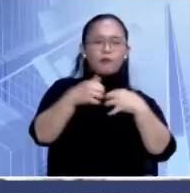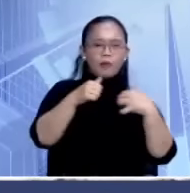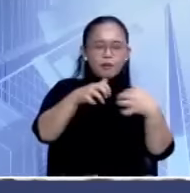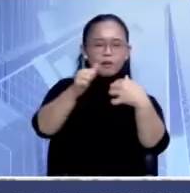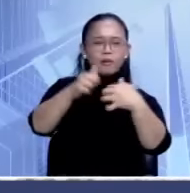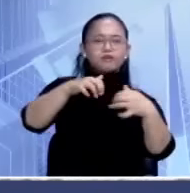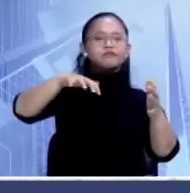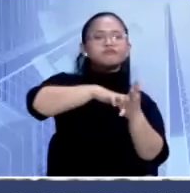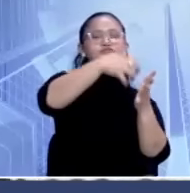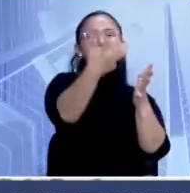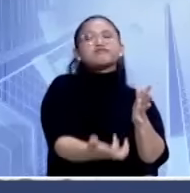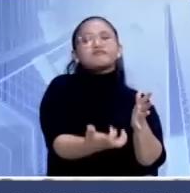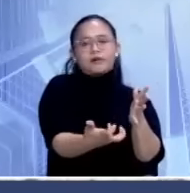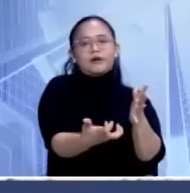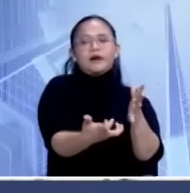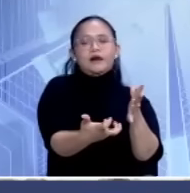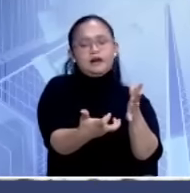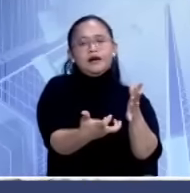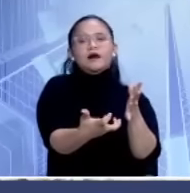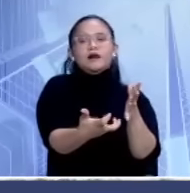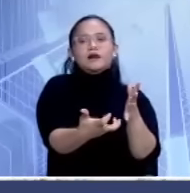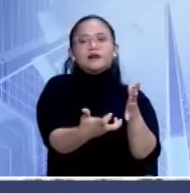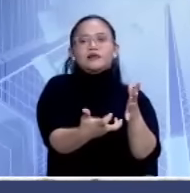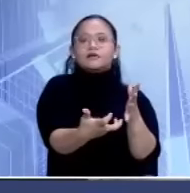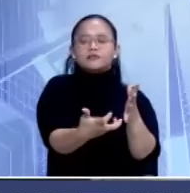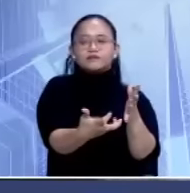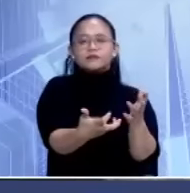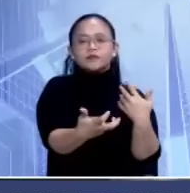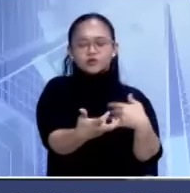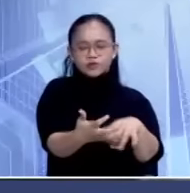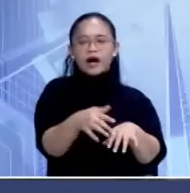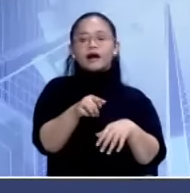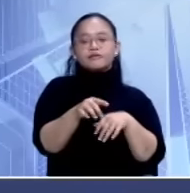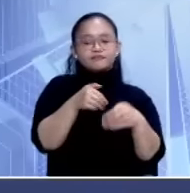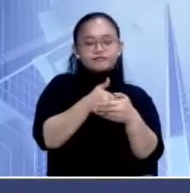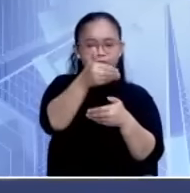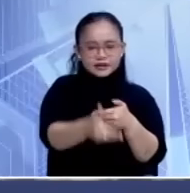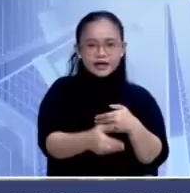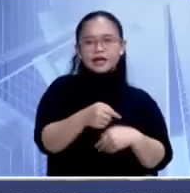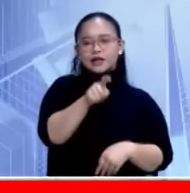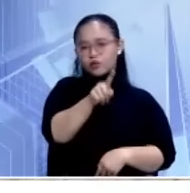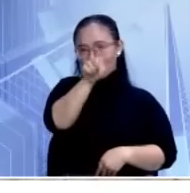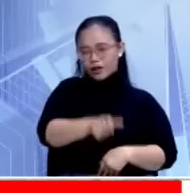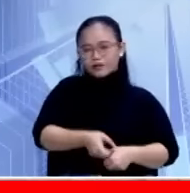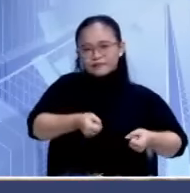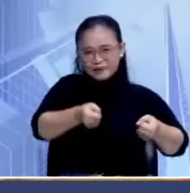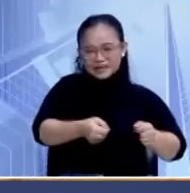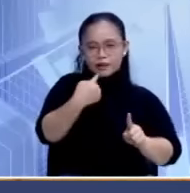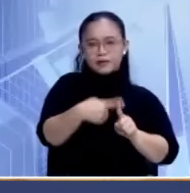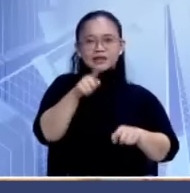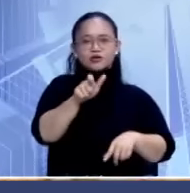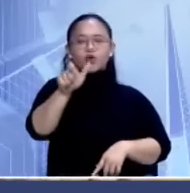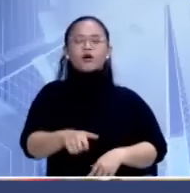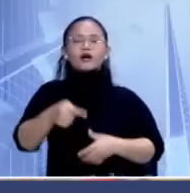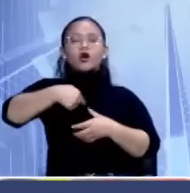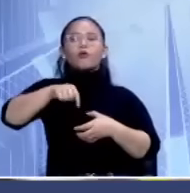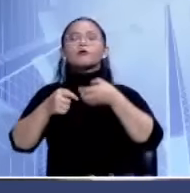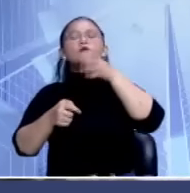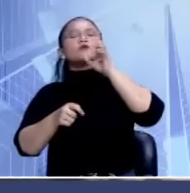5 bangunan warung hingga akhirnya berhenti di sebuah bengkel. Akibat kecelakaan, seorang tukang becak dan warga yang sedang mengopi di